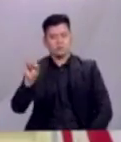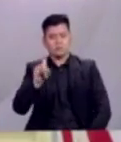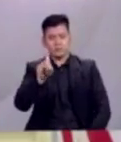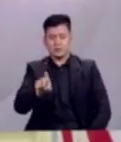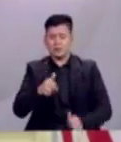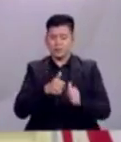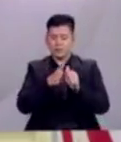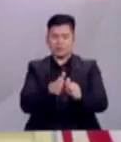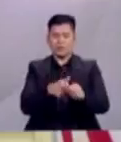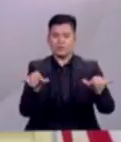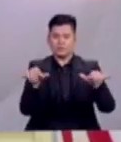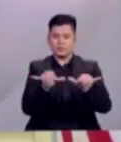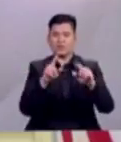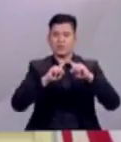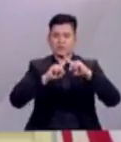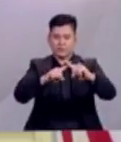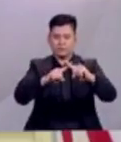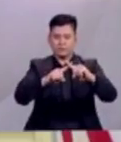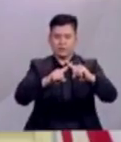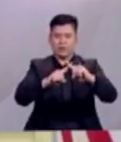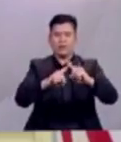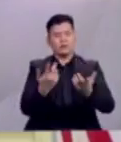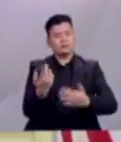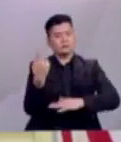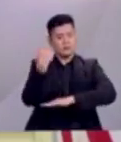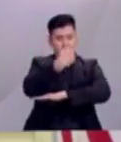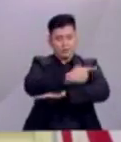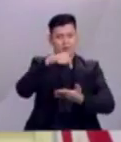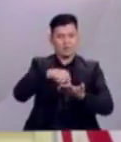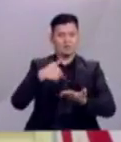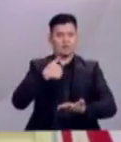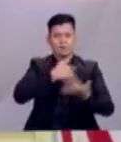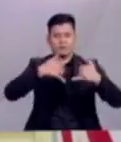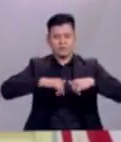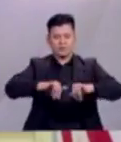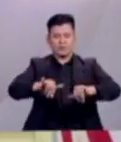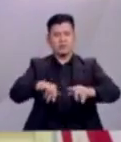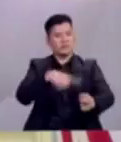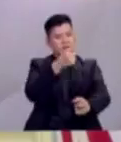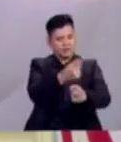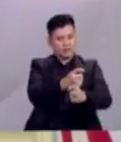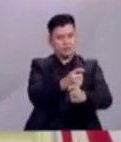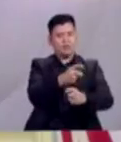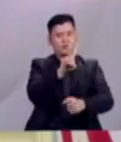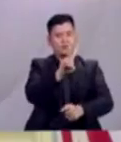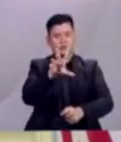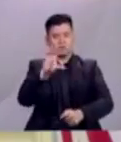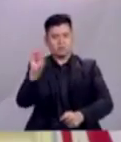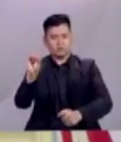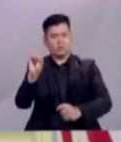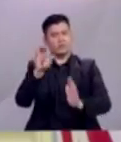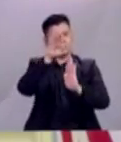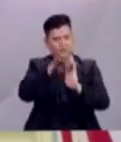saiz dewan tersebut. Setakat hari ini kita masih kekal dengan 250. Dan